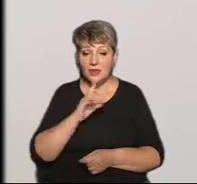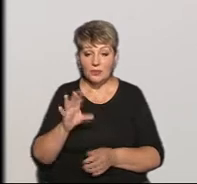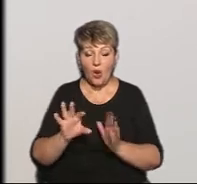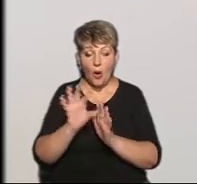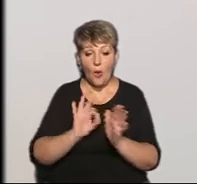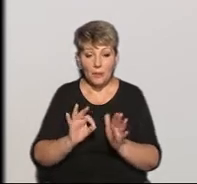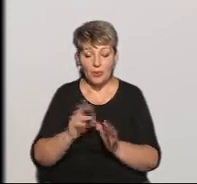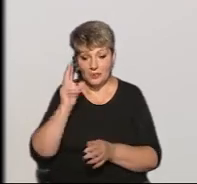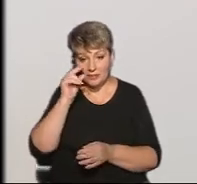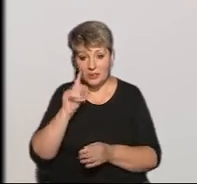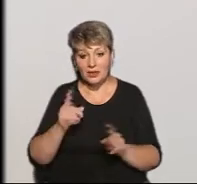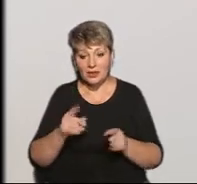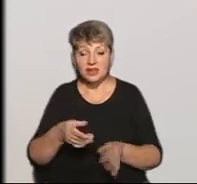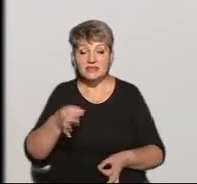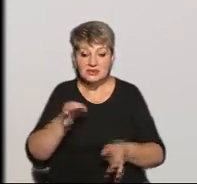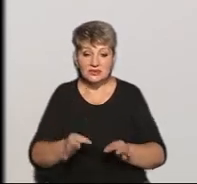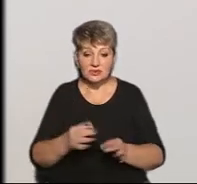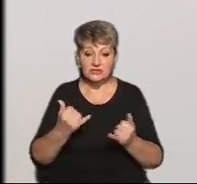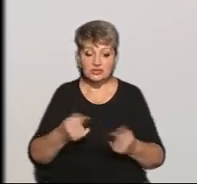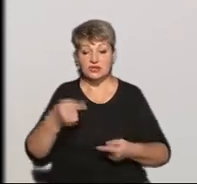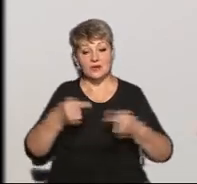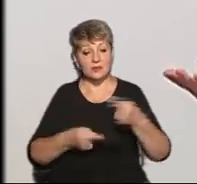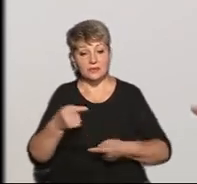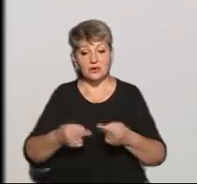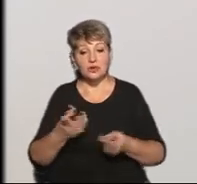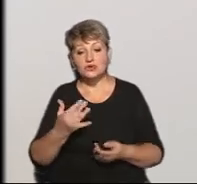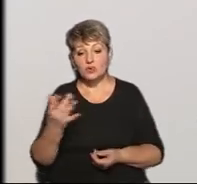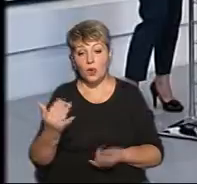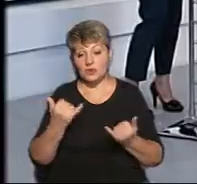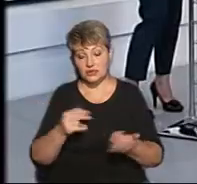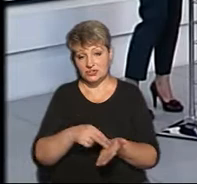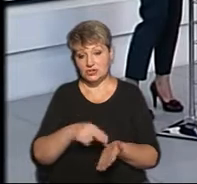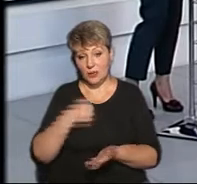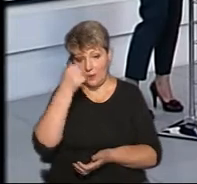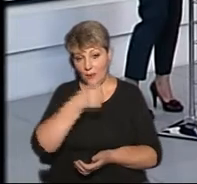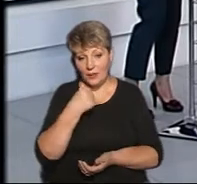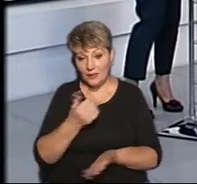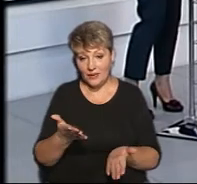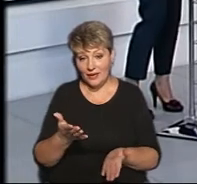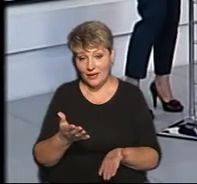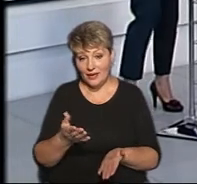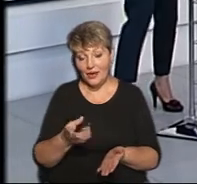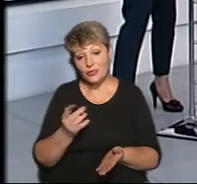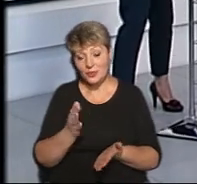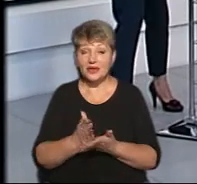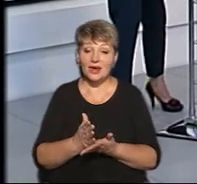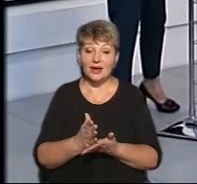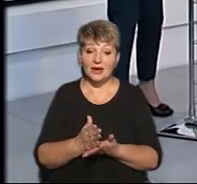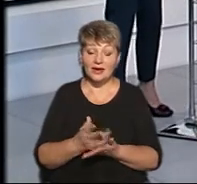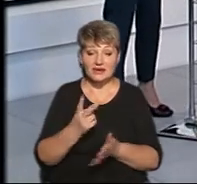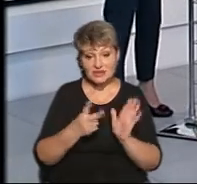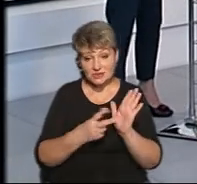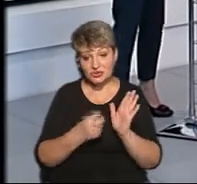ніяку дату, тому що насправді досі точаться суперечки, скільки насправді років Черкасам. Не це хочу... дійсно, але є офіційна позиція